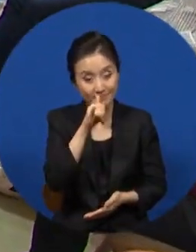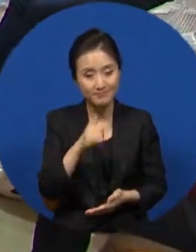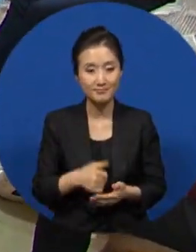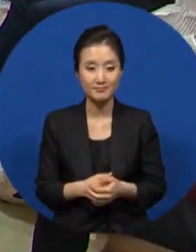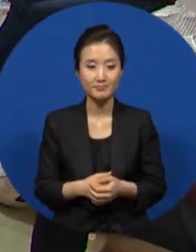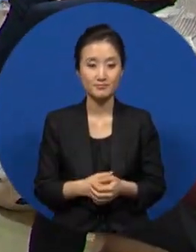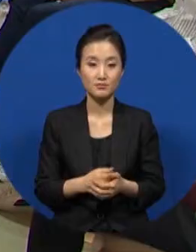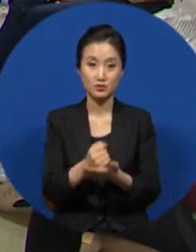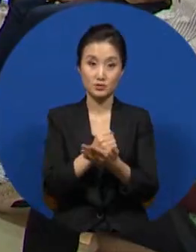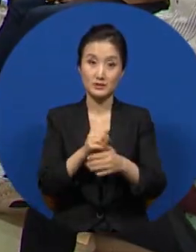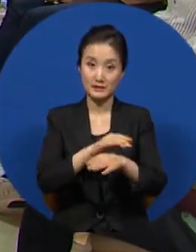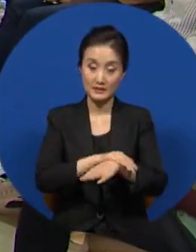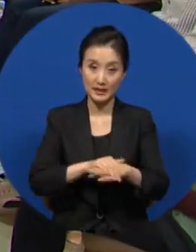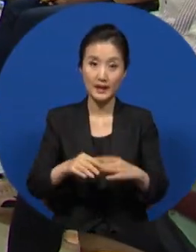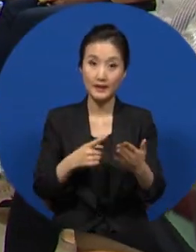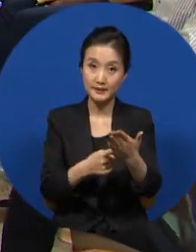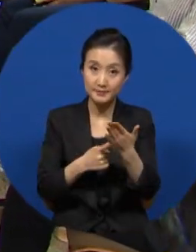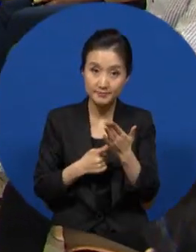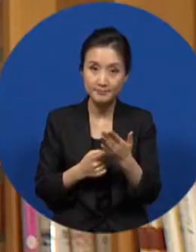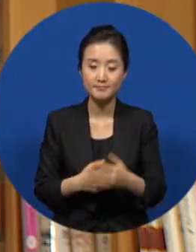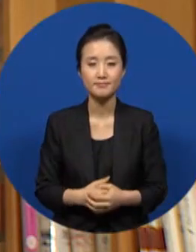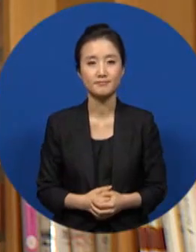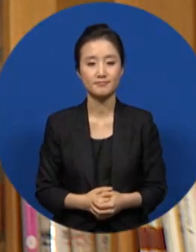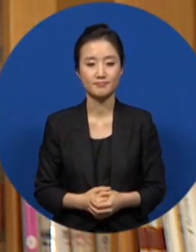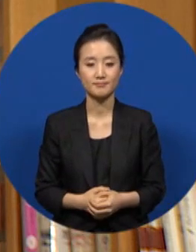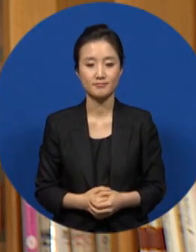어디 좋게 나왔습니까? 어떻습니까?